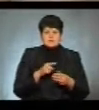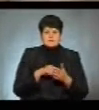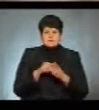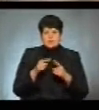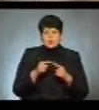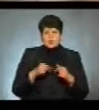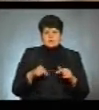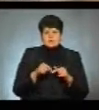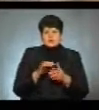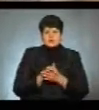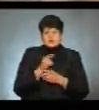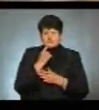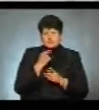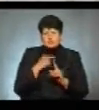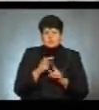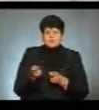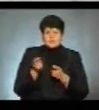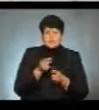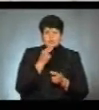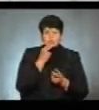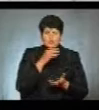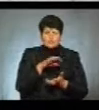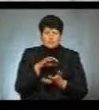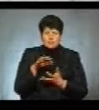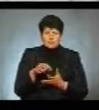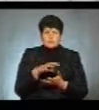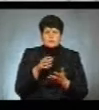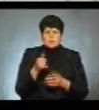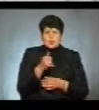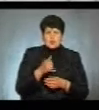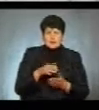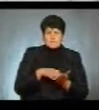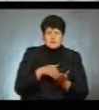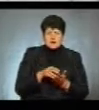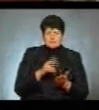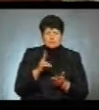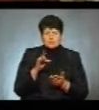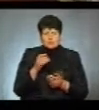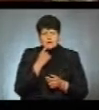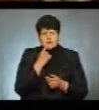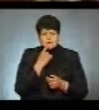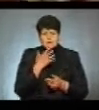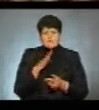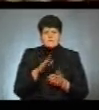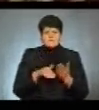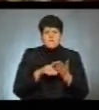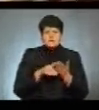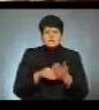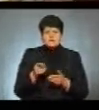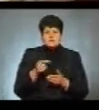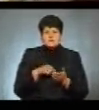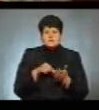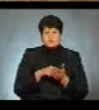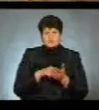організації Товариства Червоного Хреста. Принесли продуктові набори з паскою, олією, маслом, крупами, яйцями. Волонтер Тернопільського міського